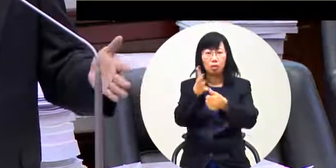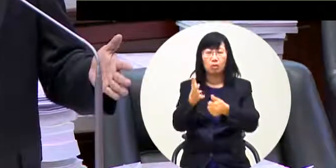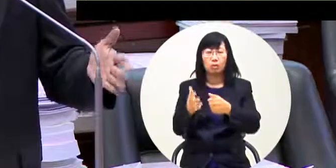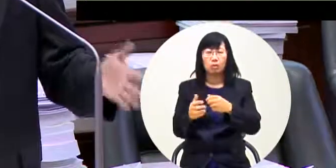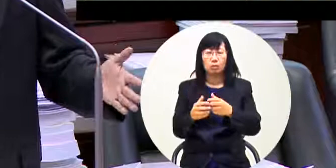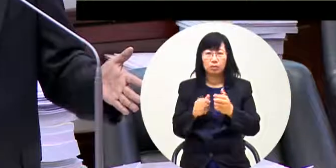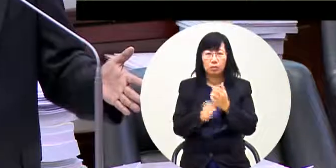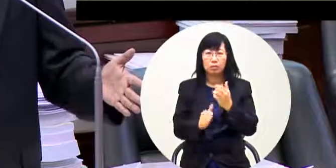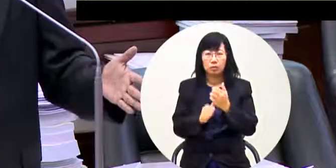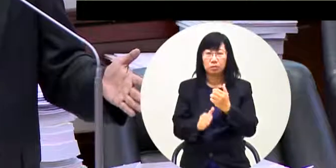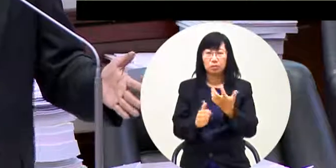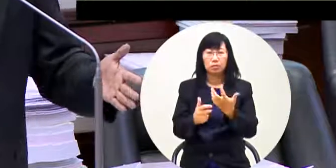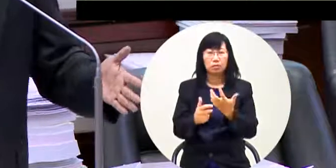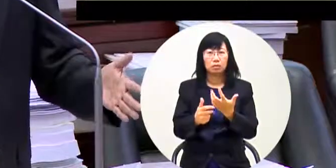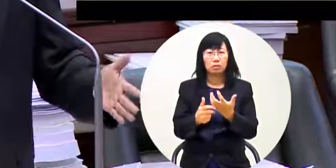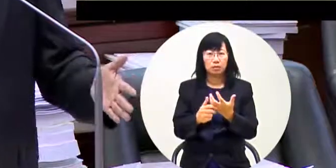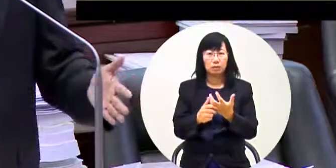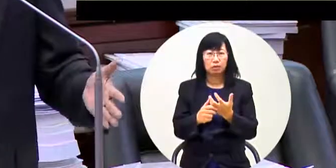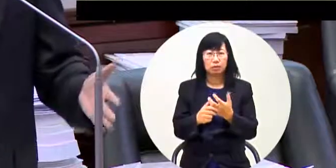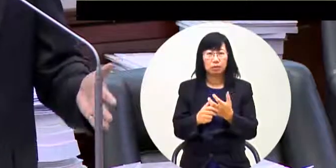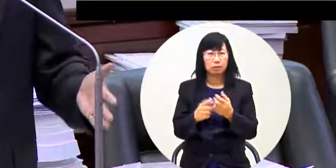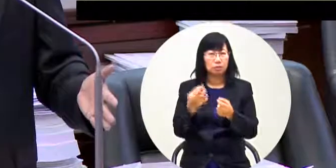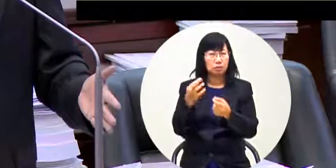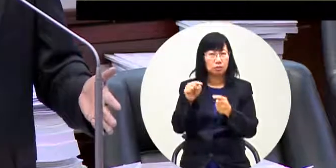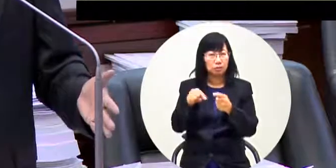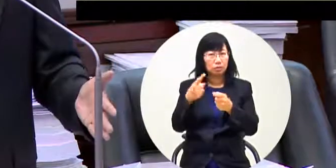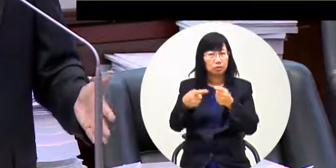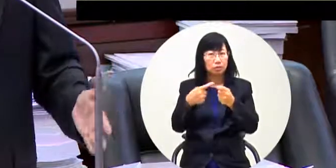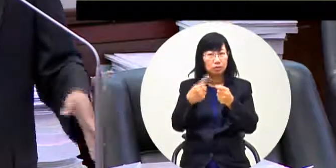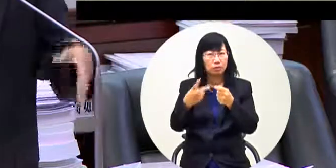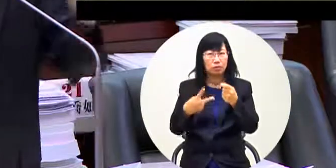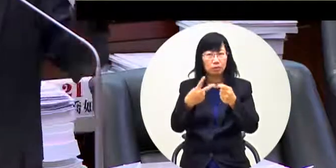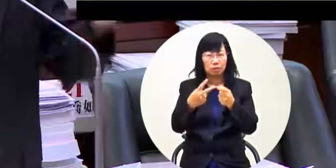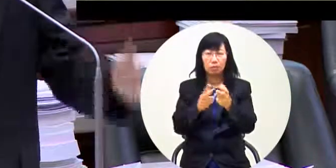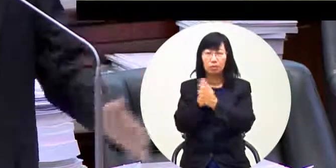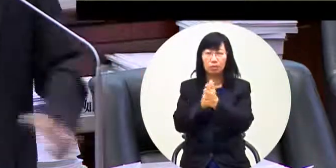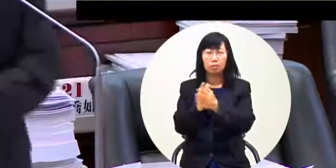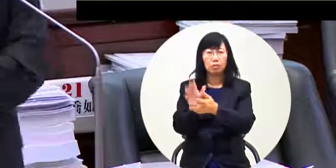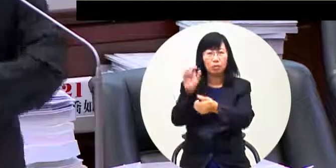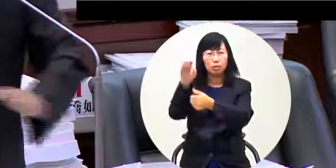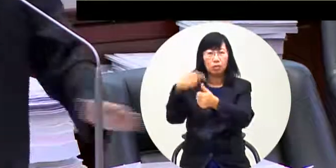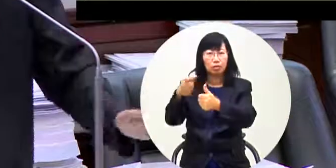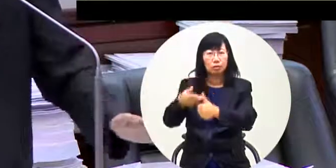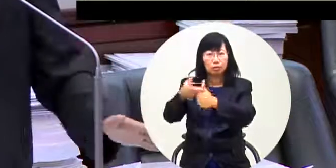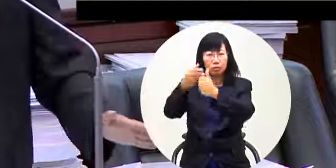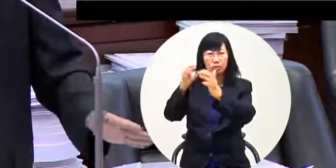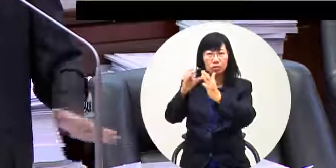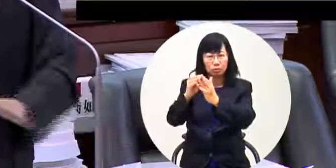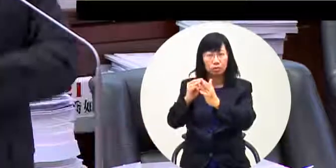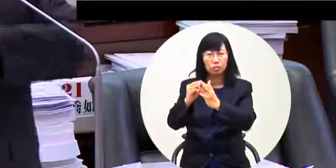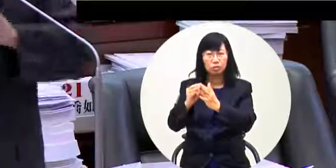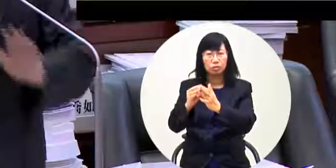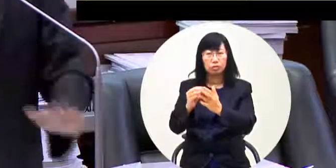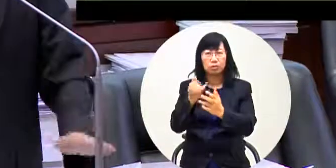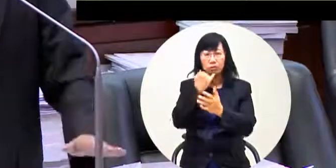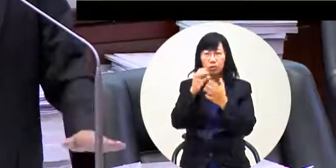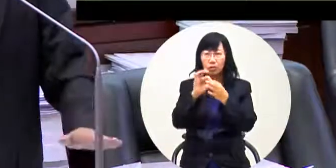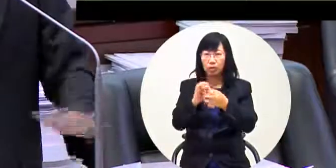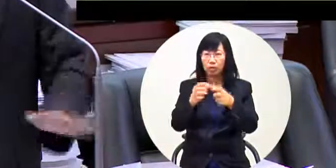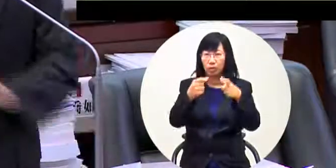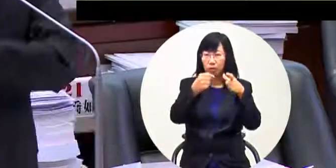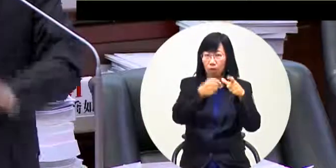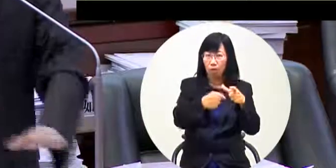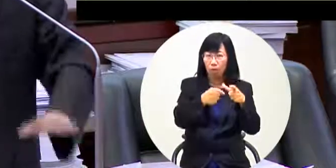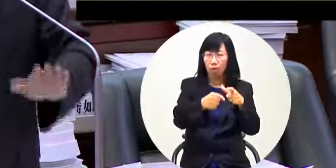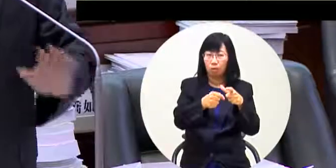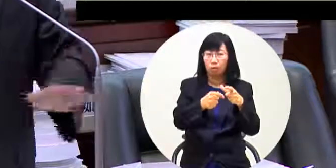这几年、这一两年，我们一直要求教育局讲。是不是来把公托再增加班无？我看遐嘛免啦，